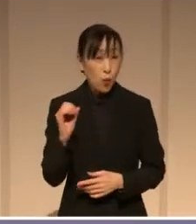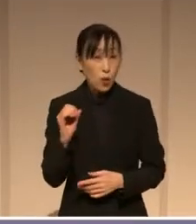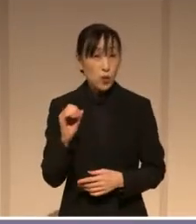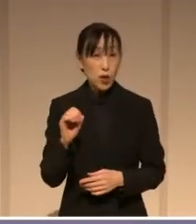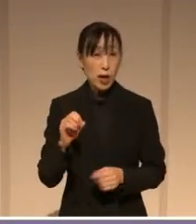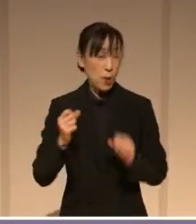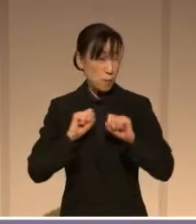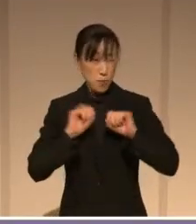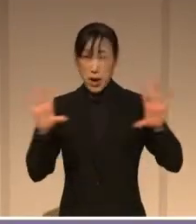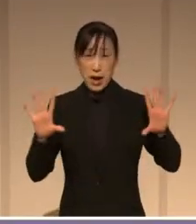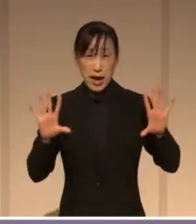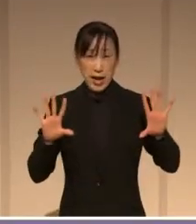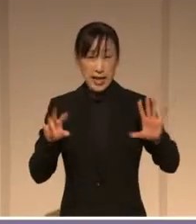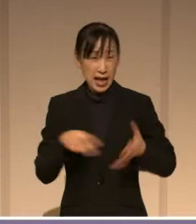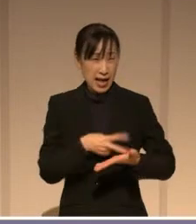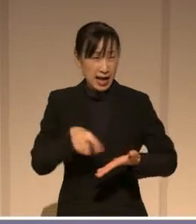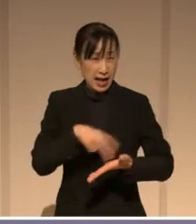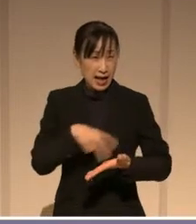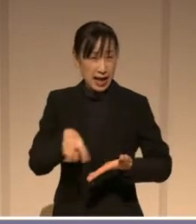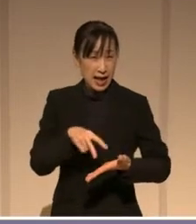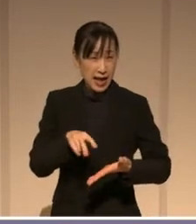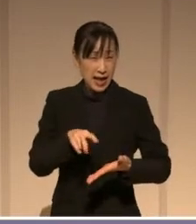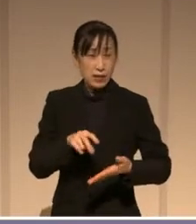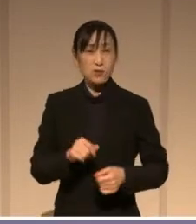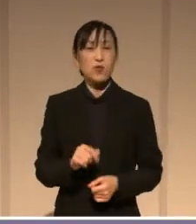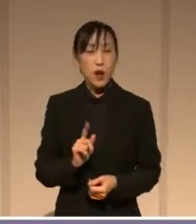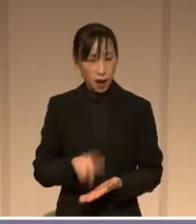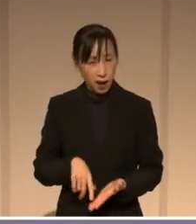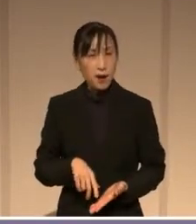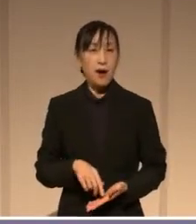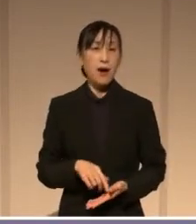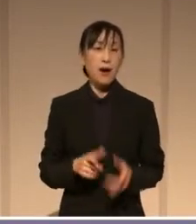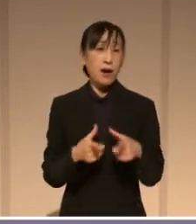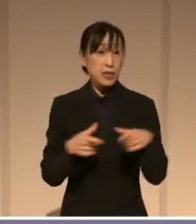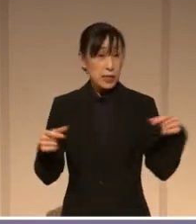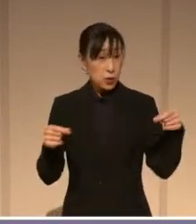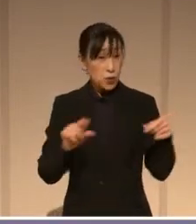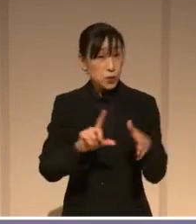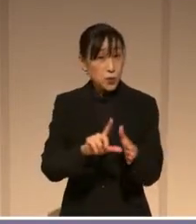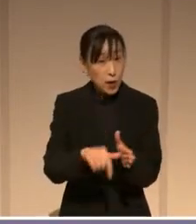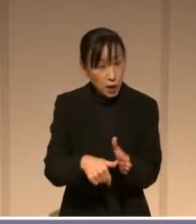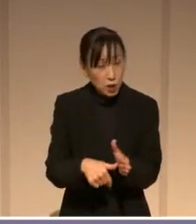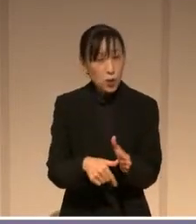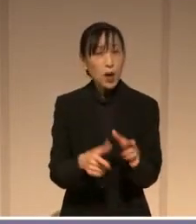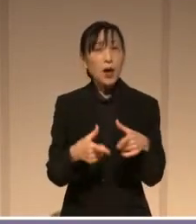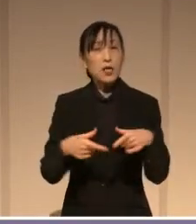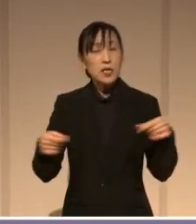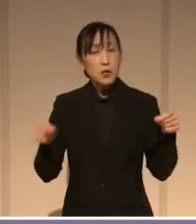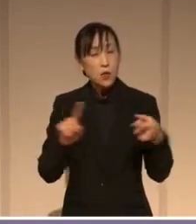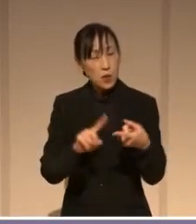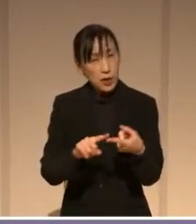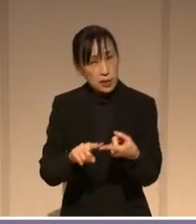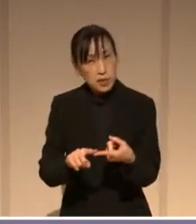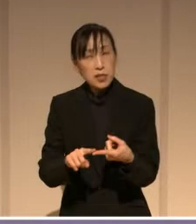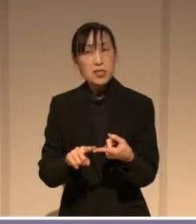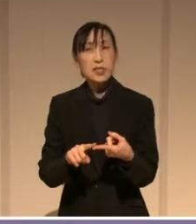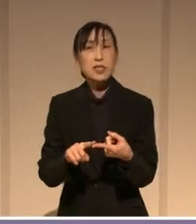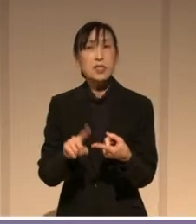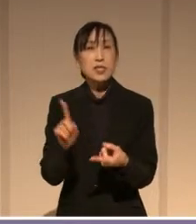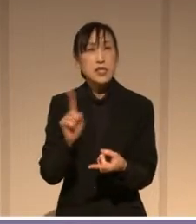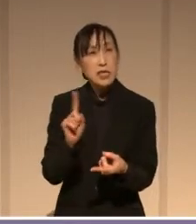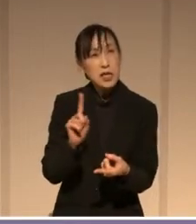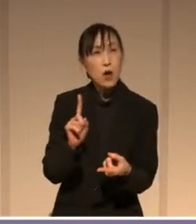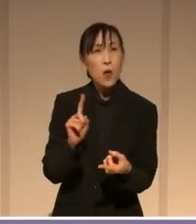かなんかこう日本だったら日本らし何かあの例えてコトラーだったりとか